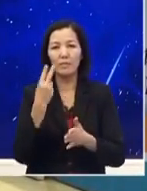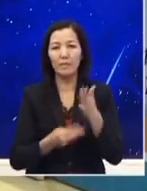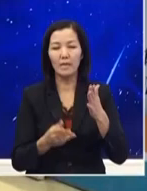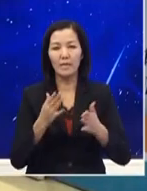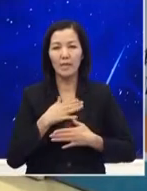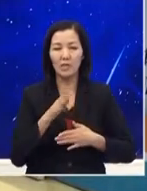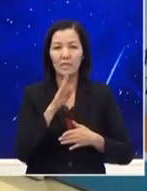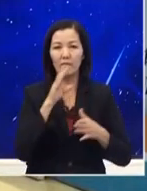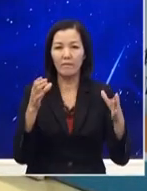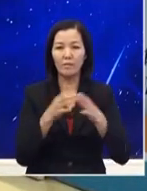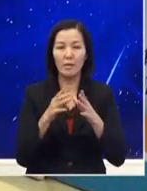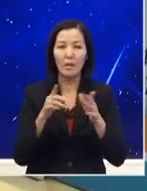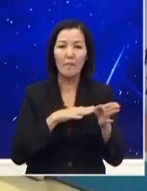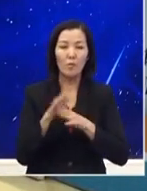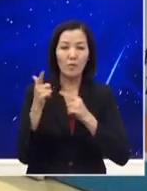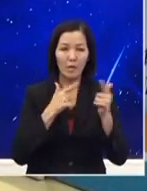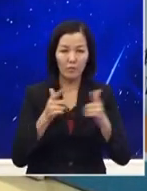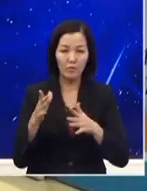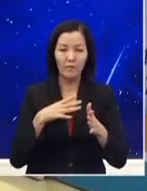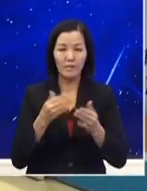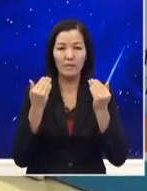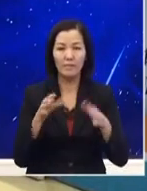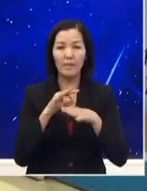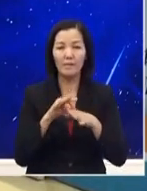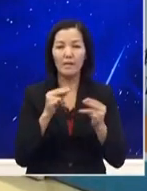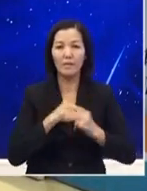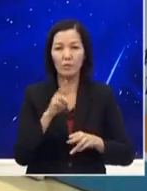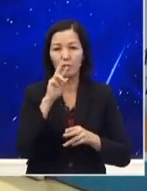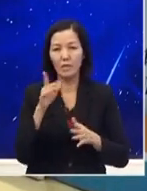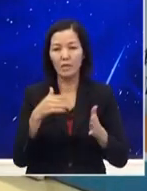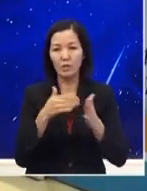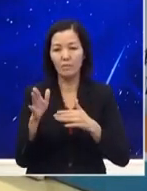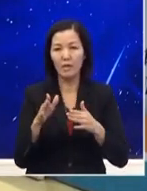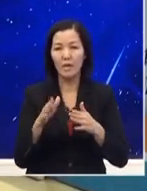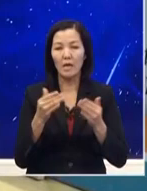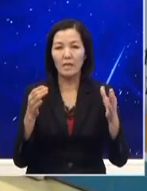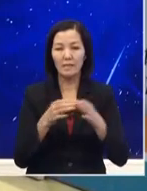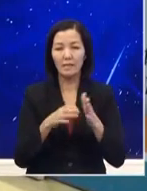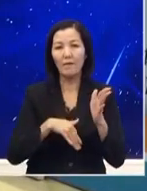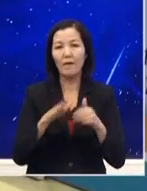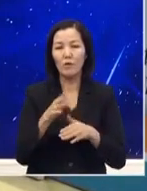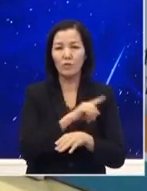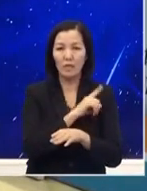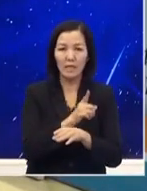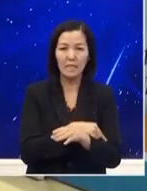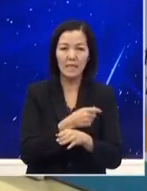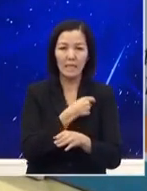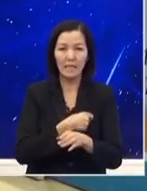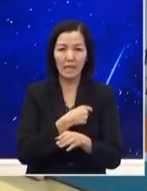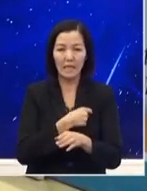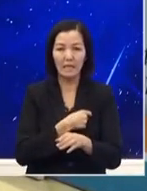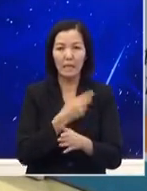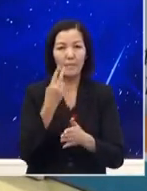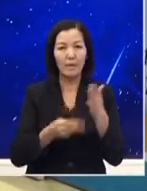наши девушки пришли уже в полной боевой готовности. Провели работу над ошибками. У нас очень хороший состав и отличный тренер. Думаю, мы не